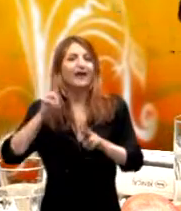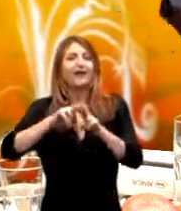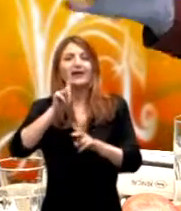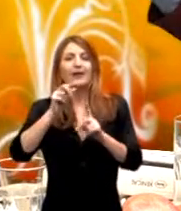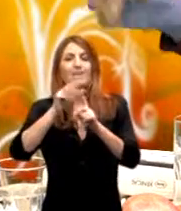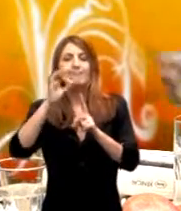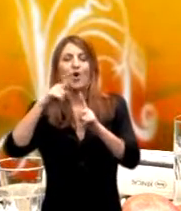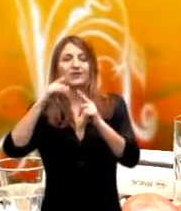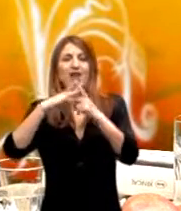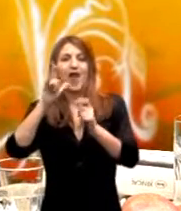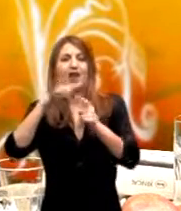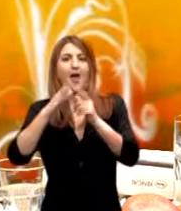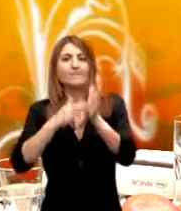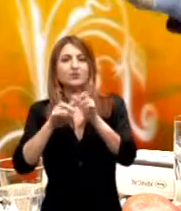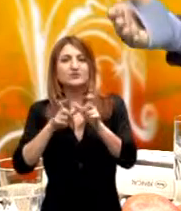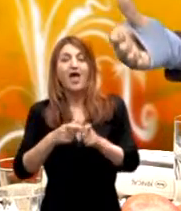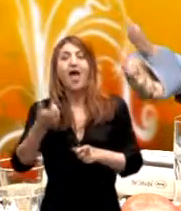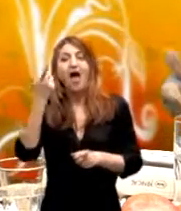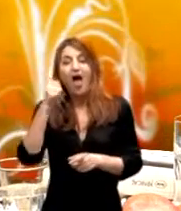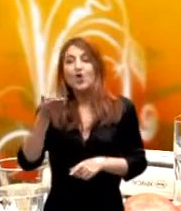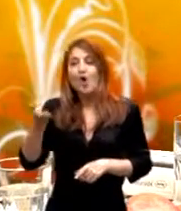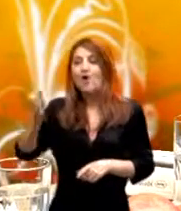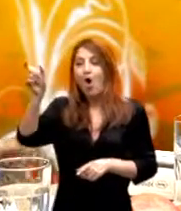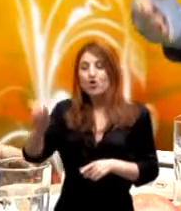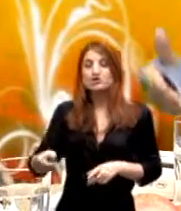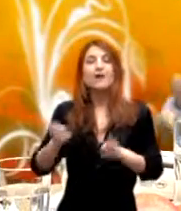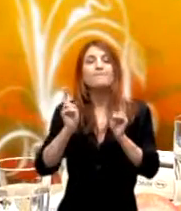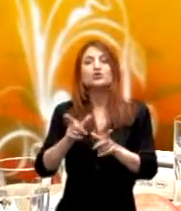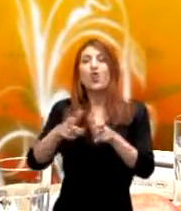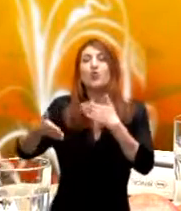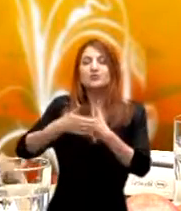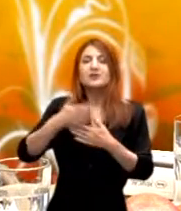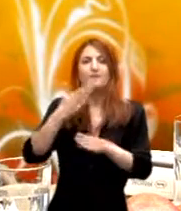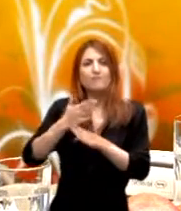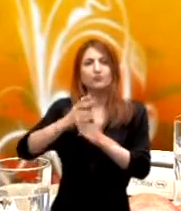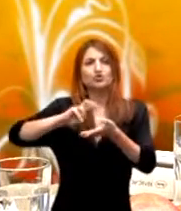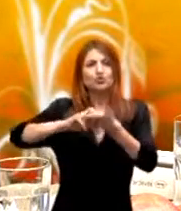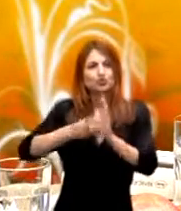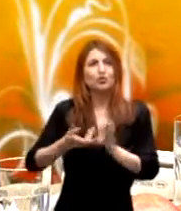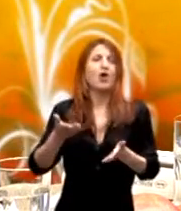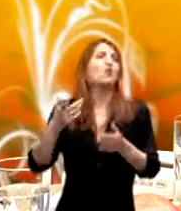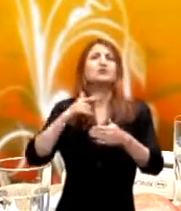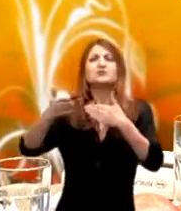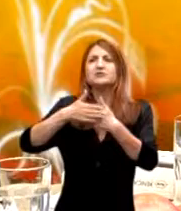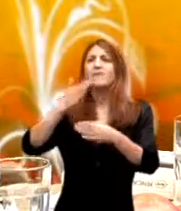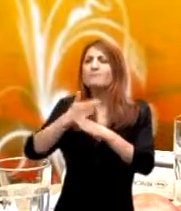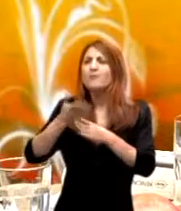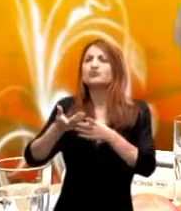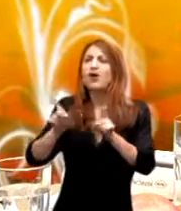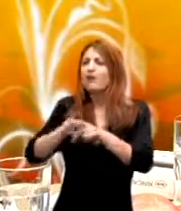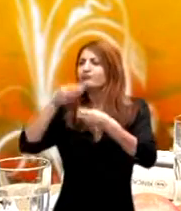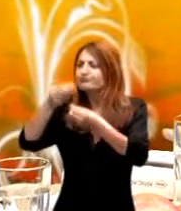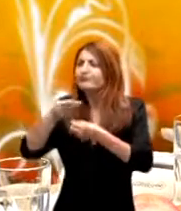nije kriv. I takva osoba može se uz pomoć struke, uz pomoć stručnjaka staviti u jedne